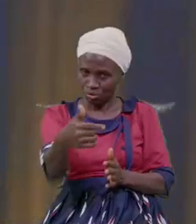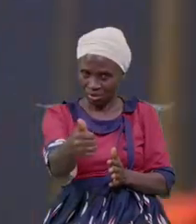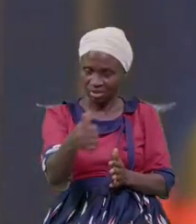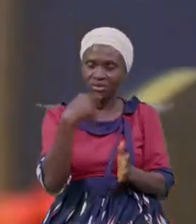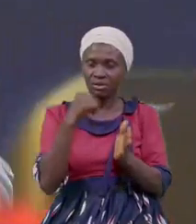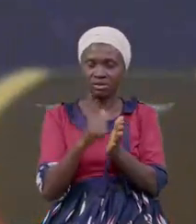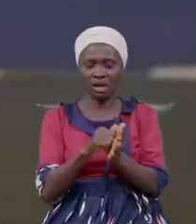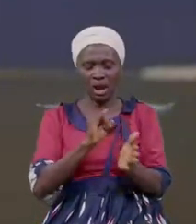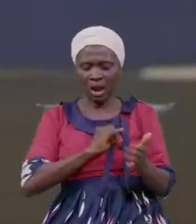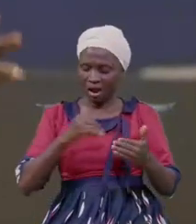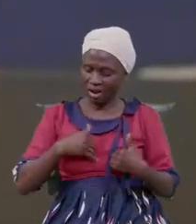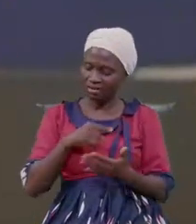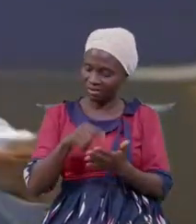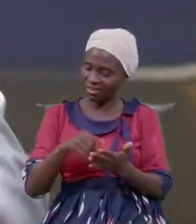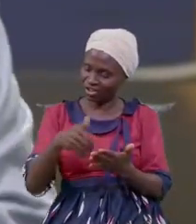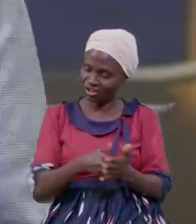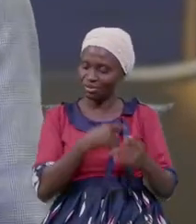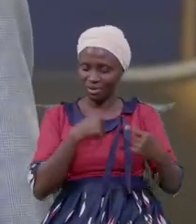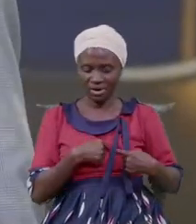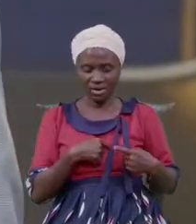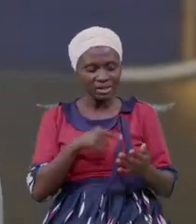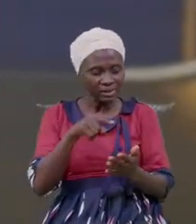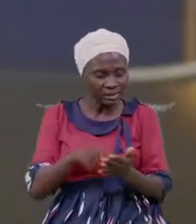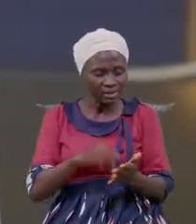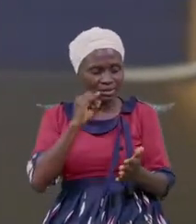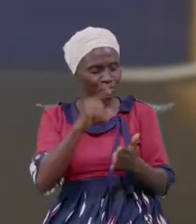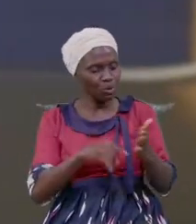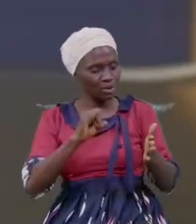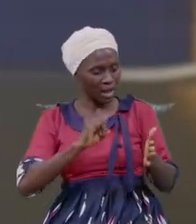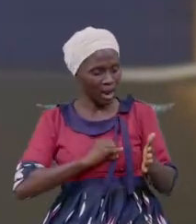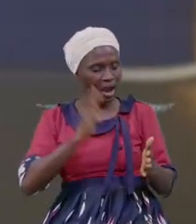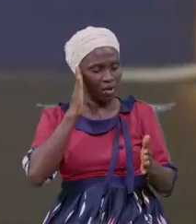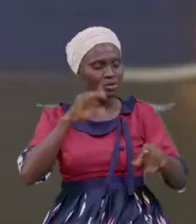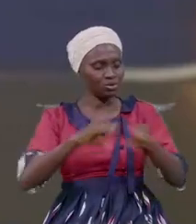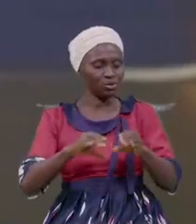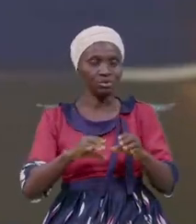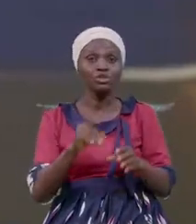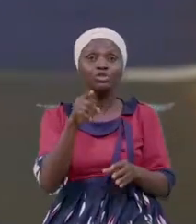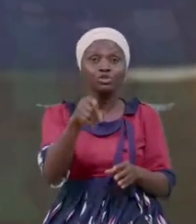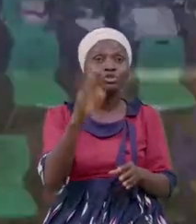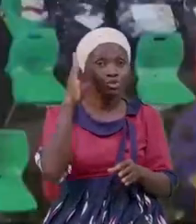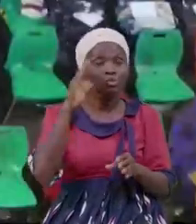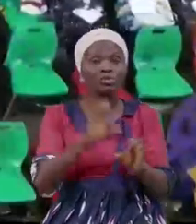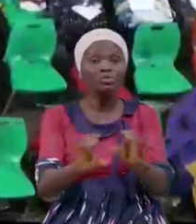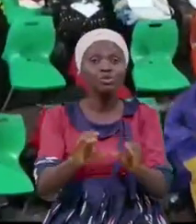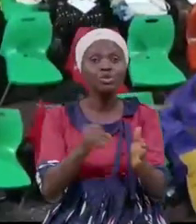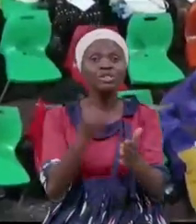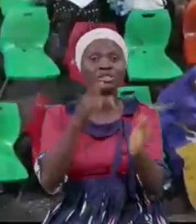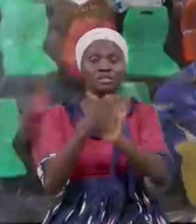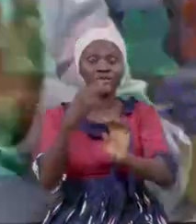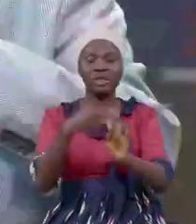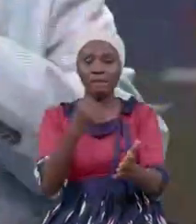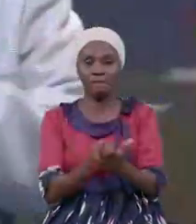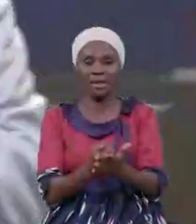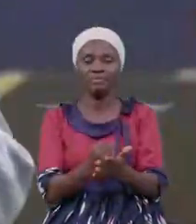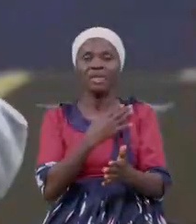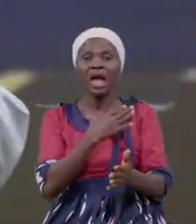j'ai ce nouveau cœur voici ce que je veis faire tu le feras au nom de Jésus et